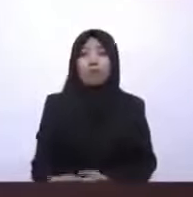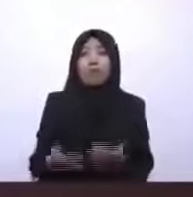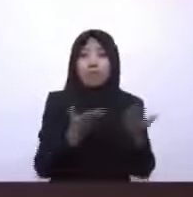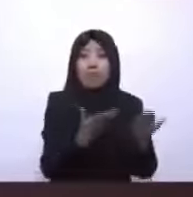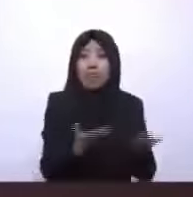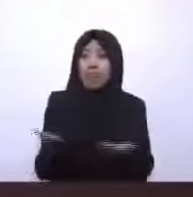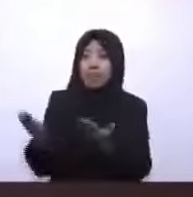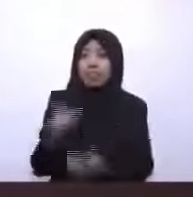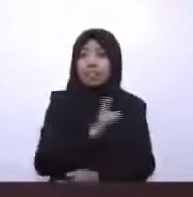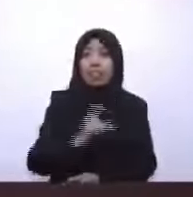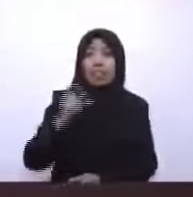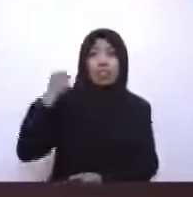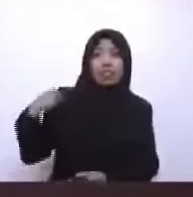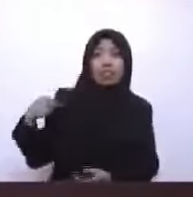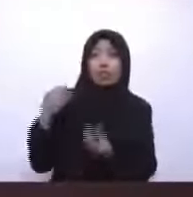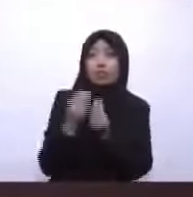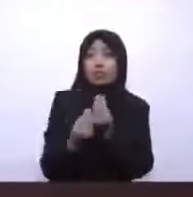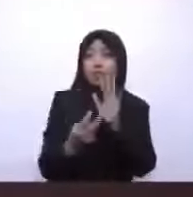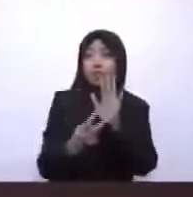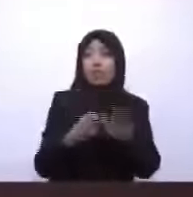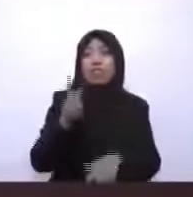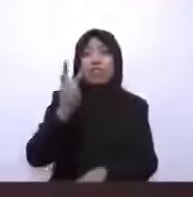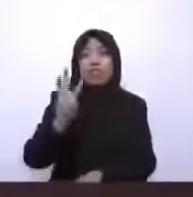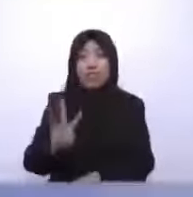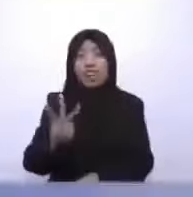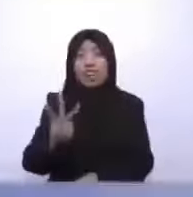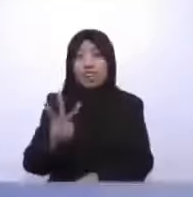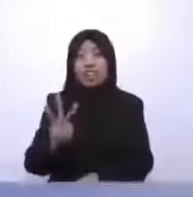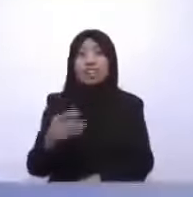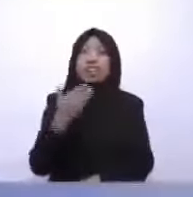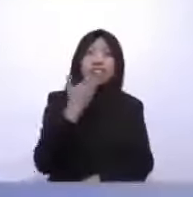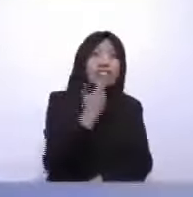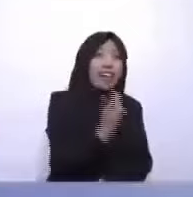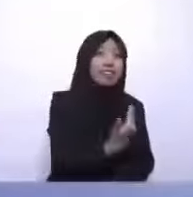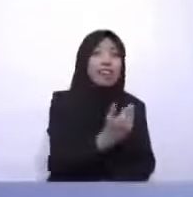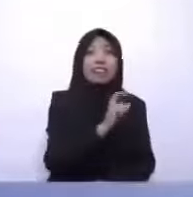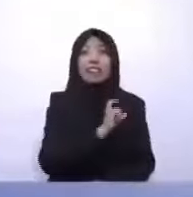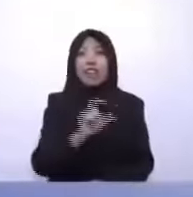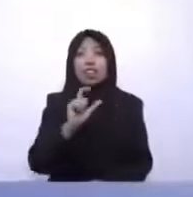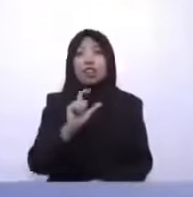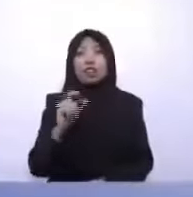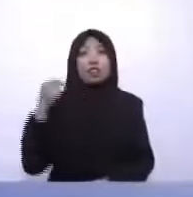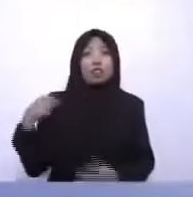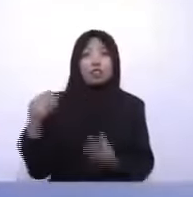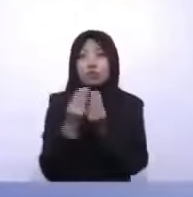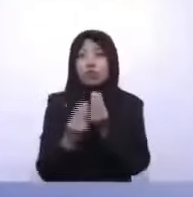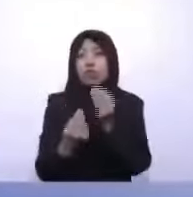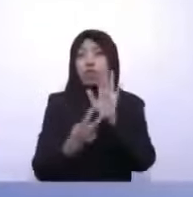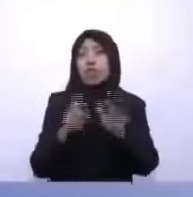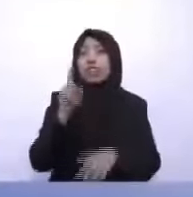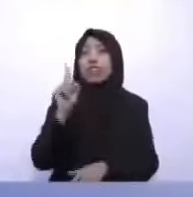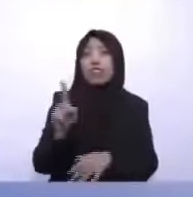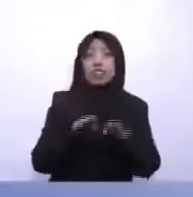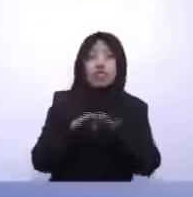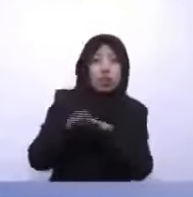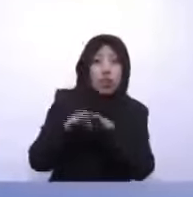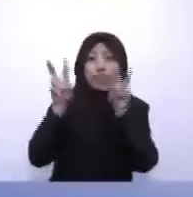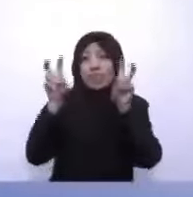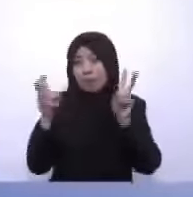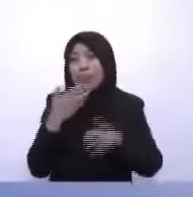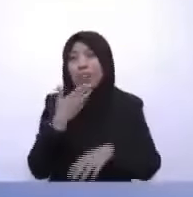kepada Cawagub nomor urut 3 untuk bertanya kepada Cawagub nomor urut 1 sesuai dengan tema yang